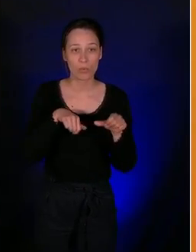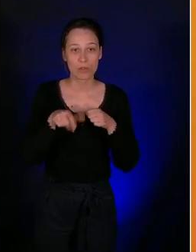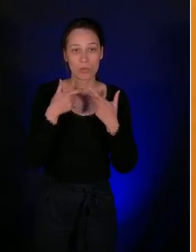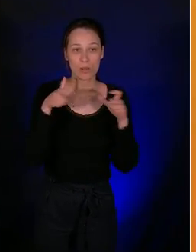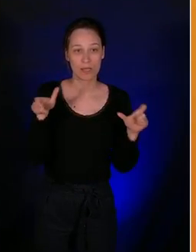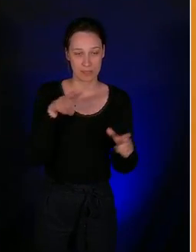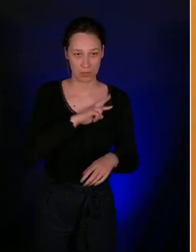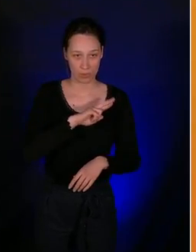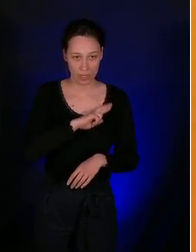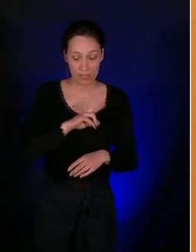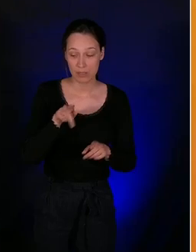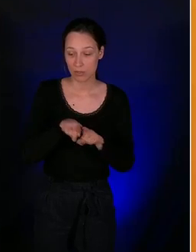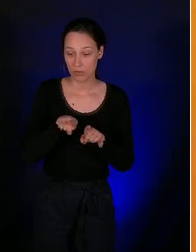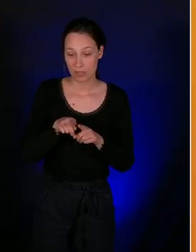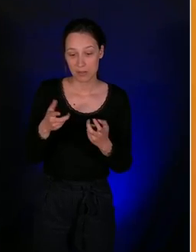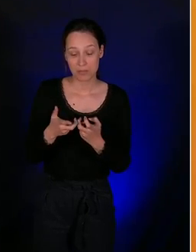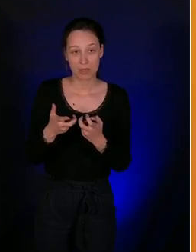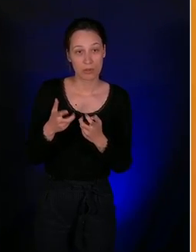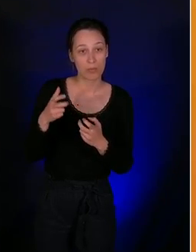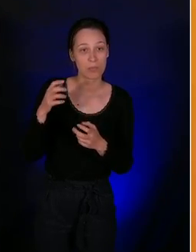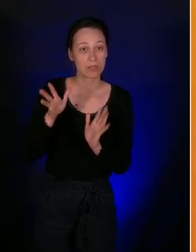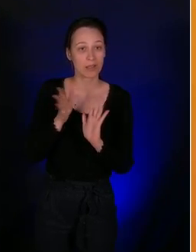de supprimer le critère d'annuité.